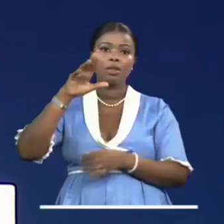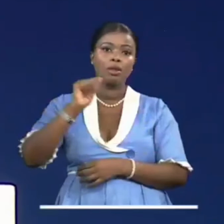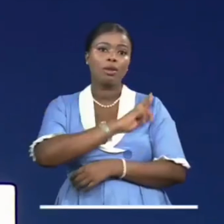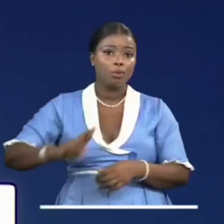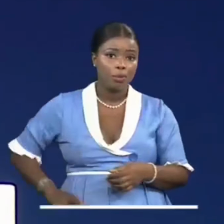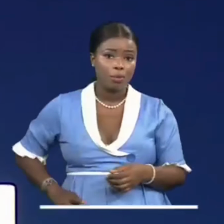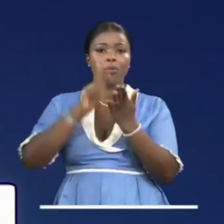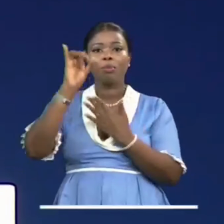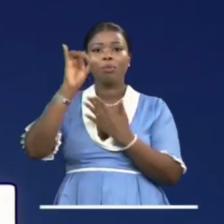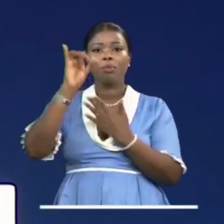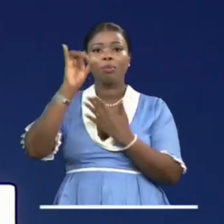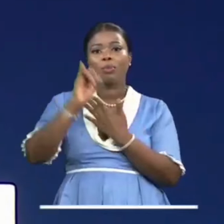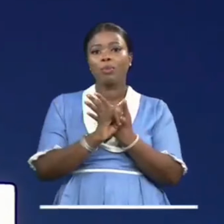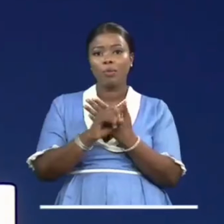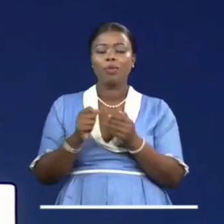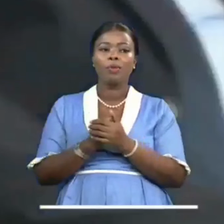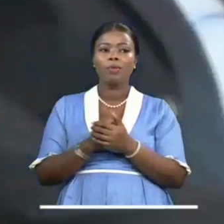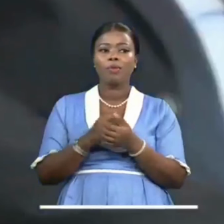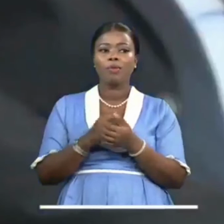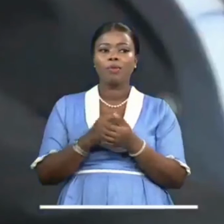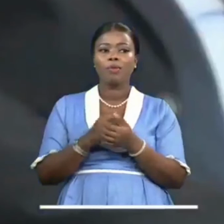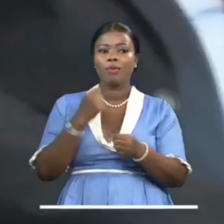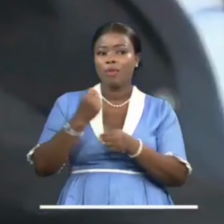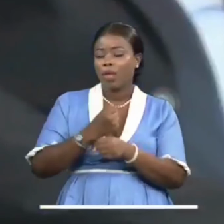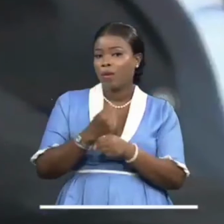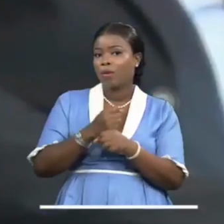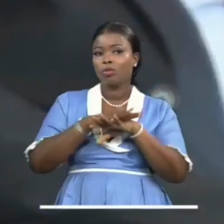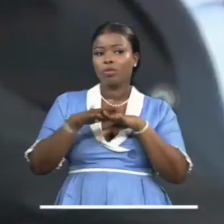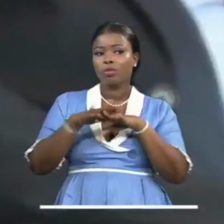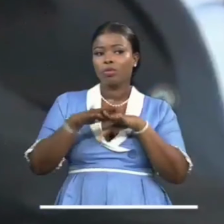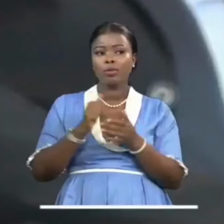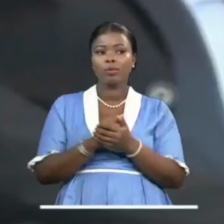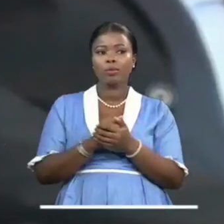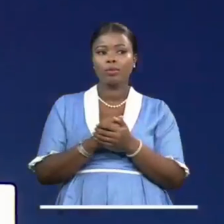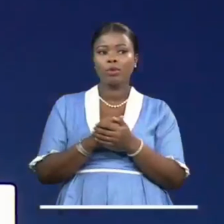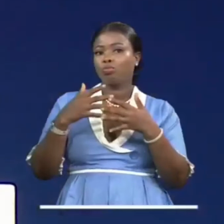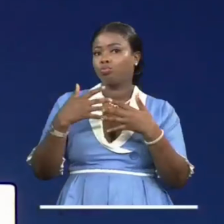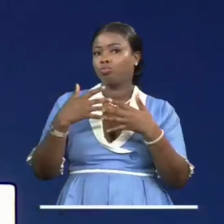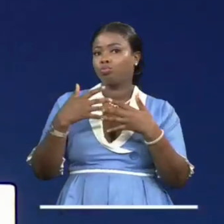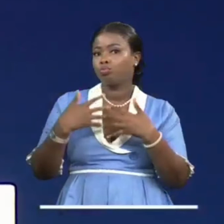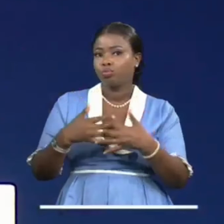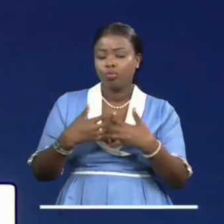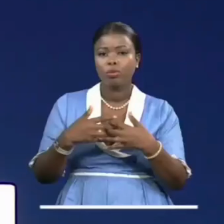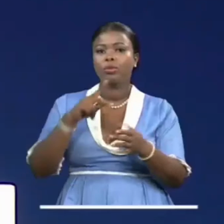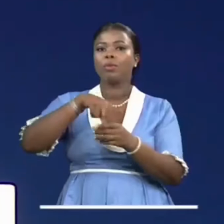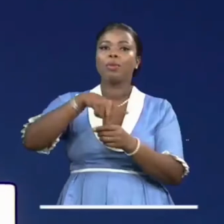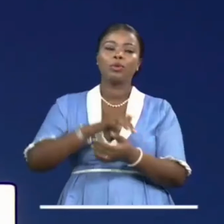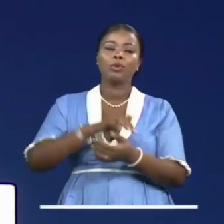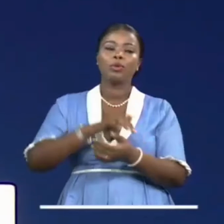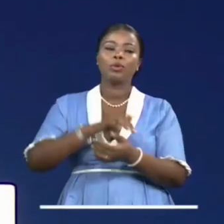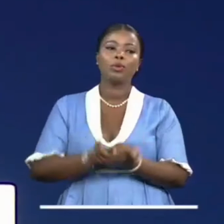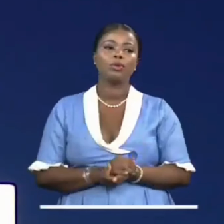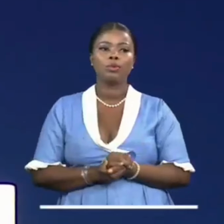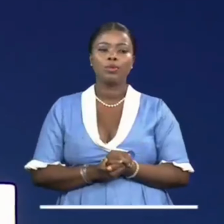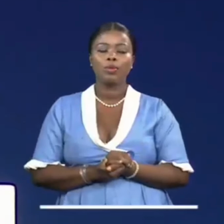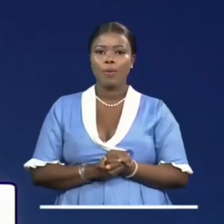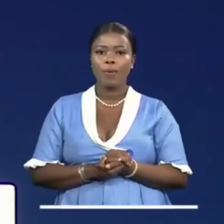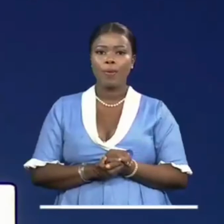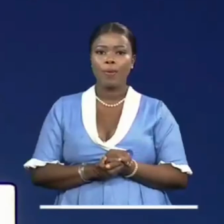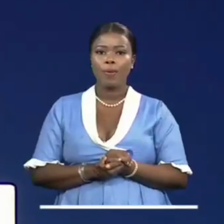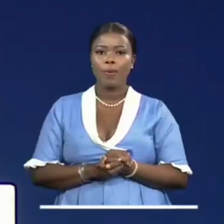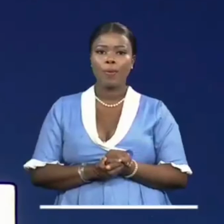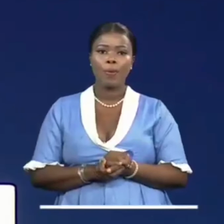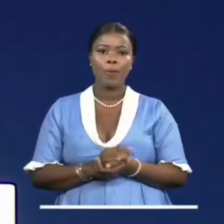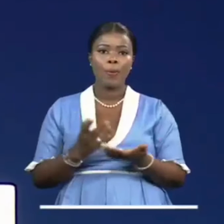projet d'exploitation de l'uré comme dérivé en tout cas des produits pétroliers un pa des réformes très